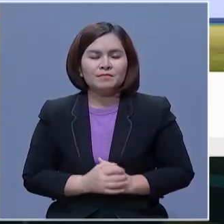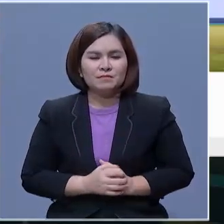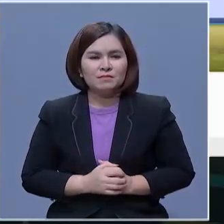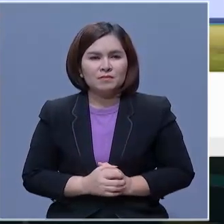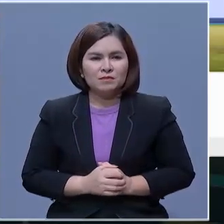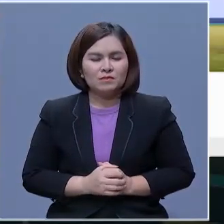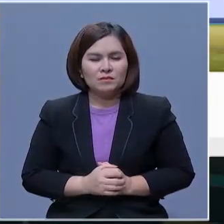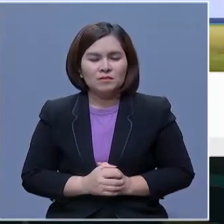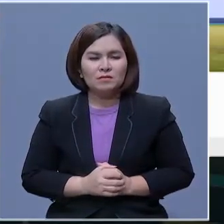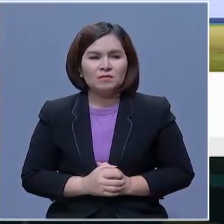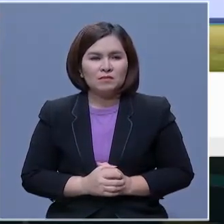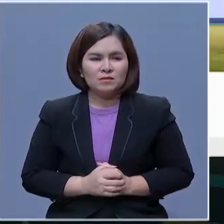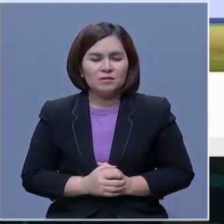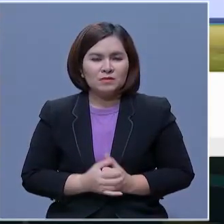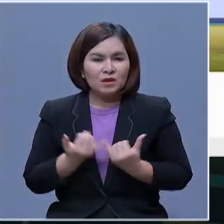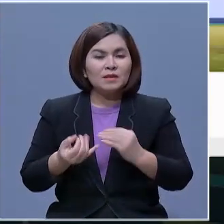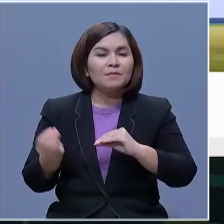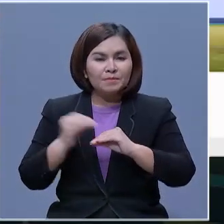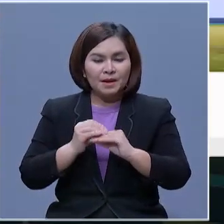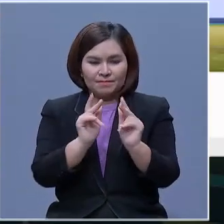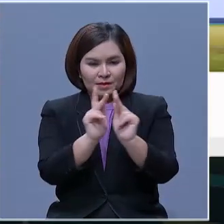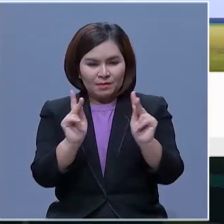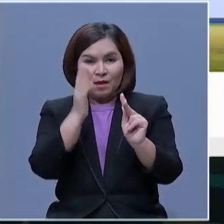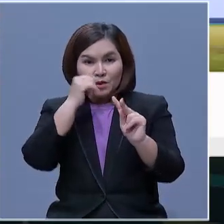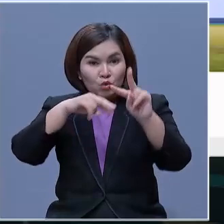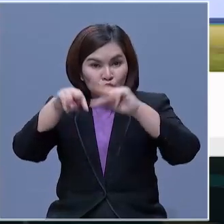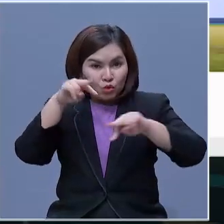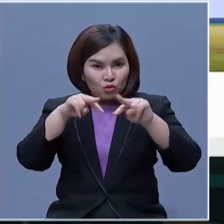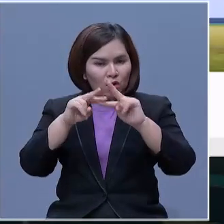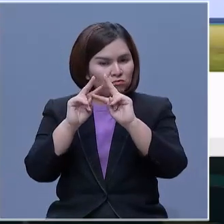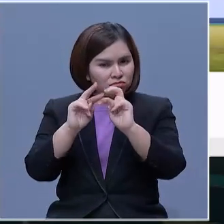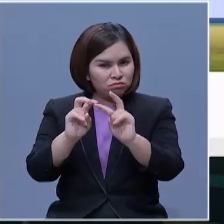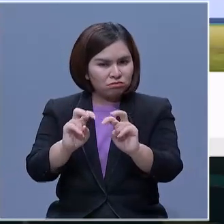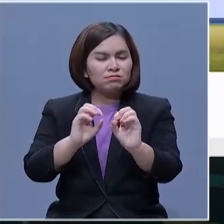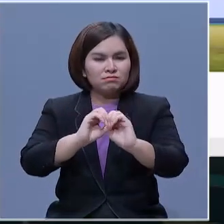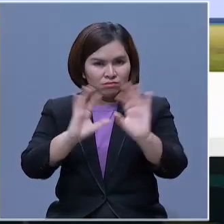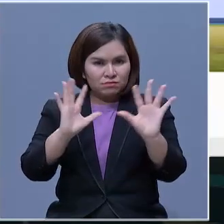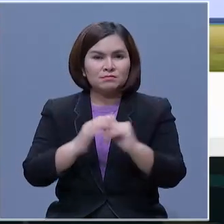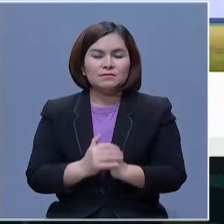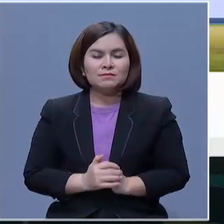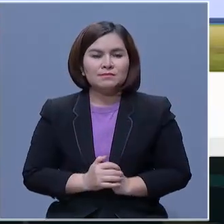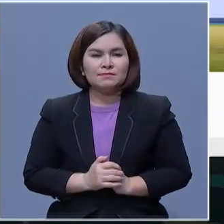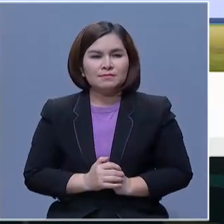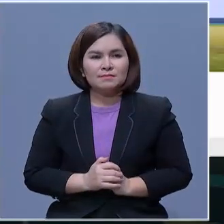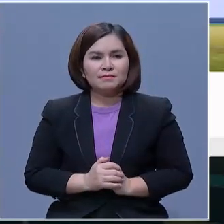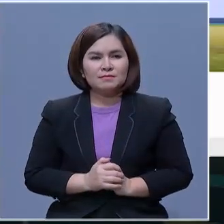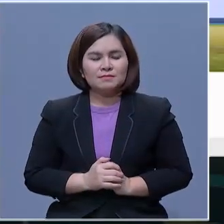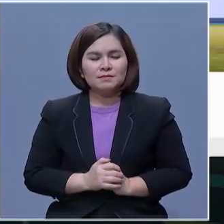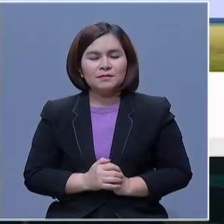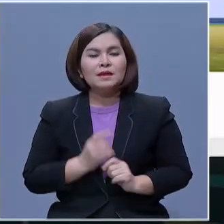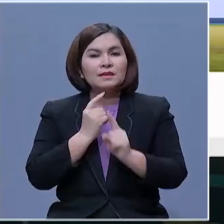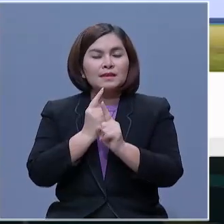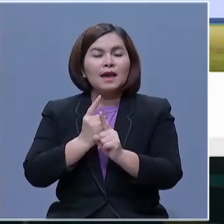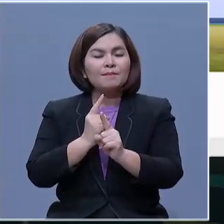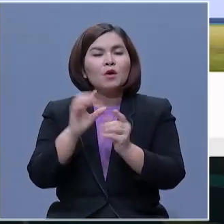สมุทรปราการแล้วตอนนี้เขามีการสั่งตั้งคณะกรรมการสอบสวนเรื่องนี้นะคะเอกสารคำสั่งจังหวัด